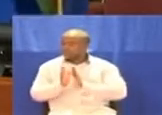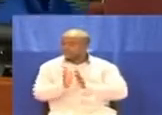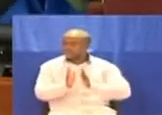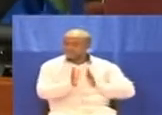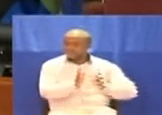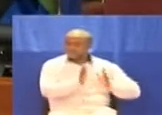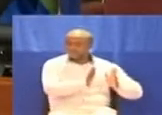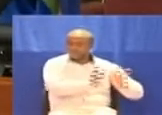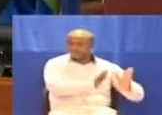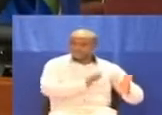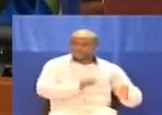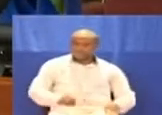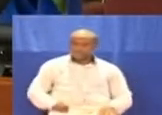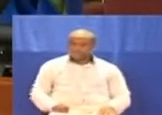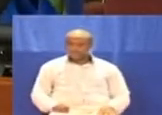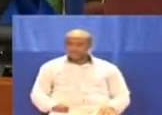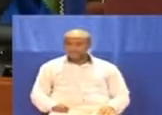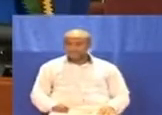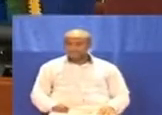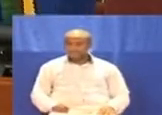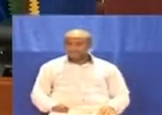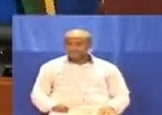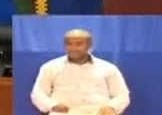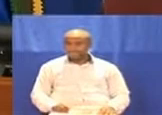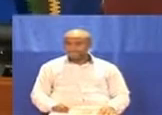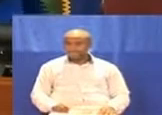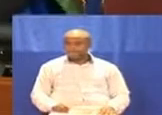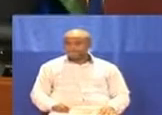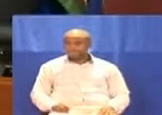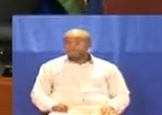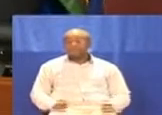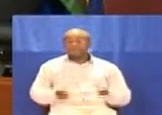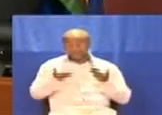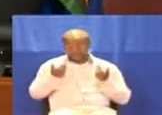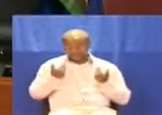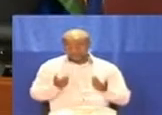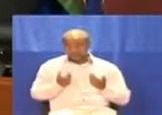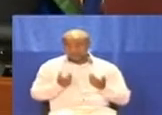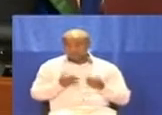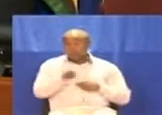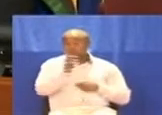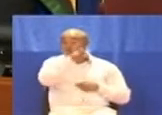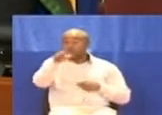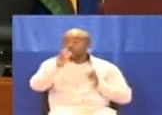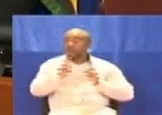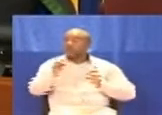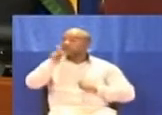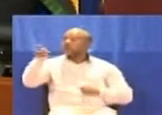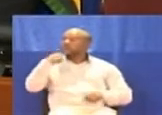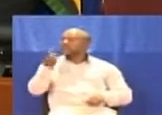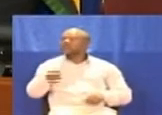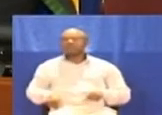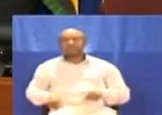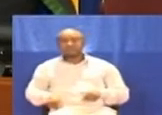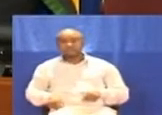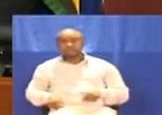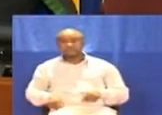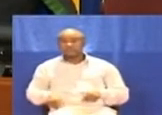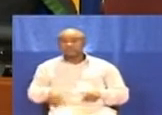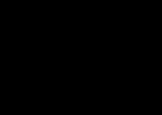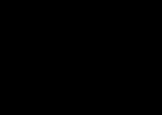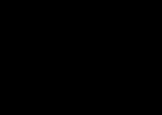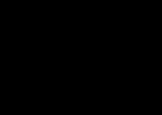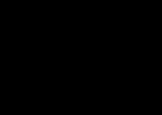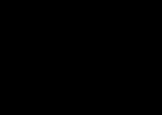hivi. Na ukiacha sasa wanasiasa wakubwa kidogo na nini, wananchi wa kawaida kule walikuwa wanasema,